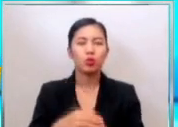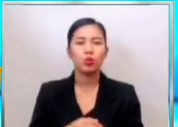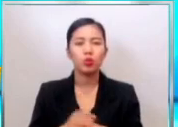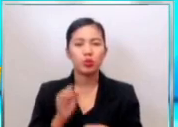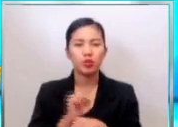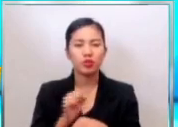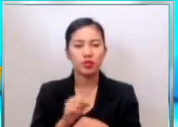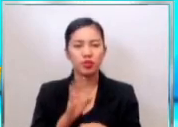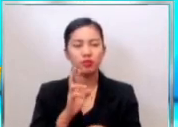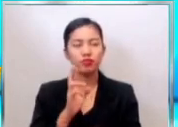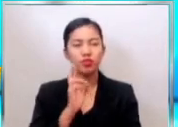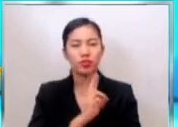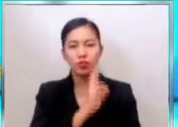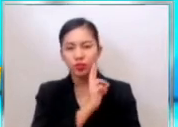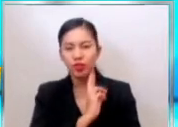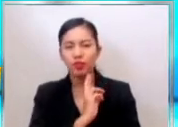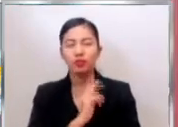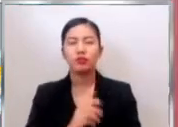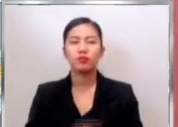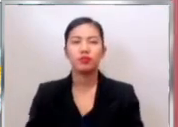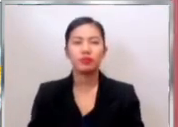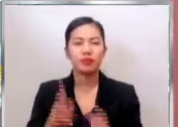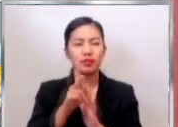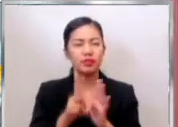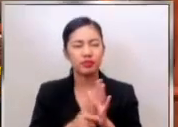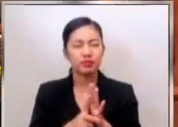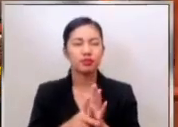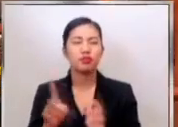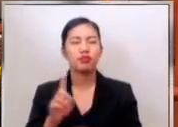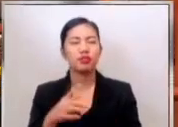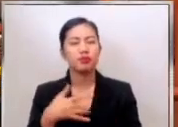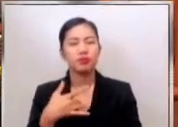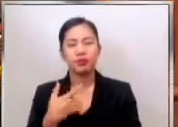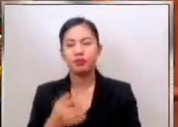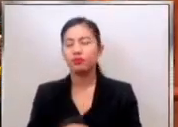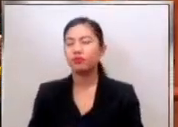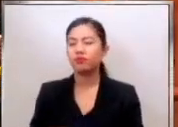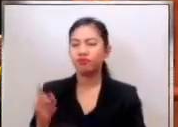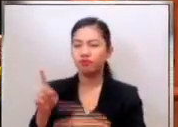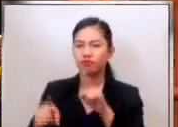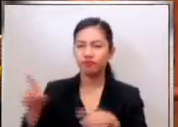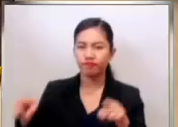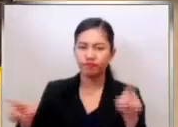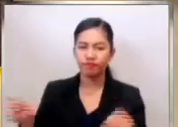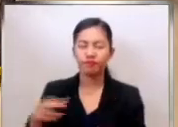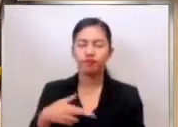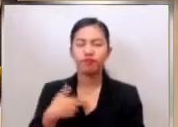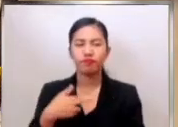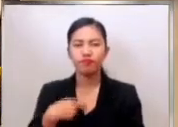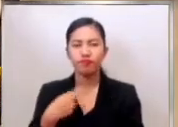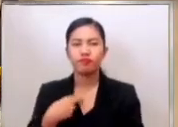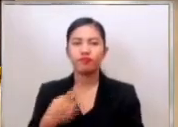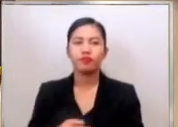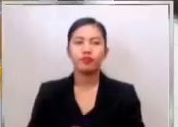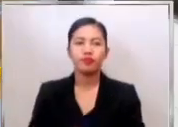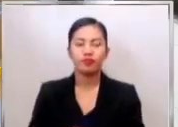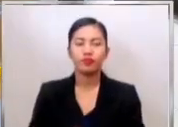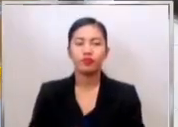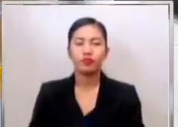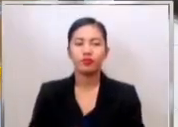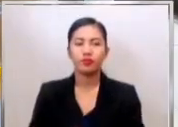Rafi, sari-sari yung naging reaction ng mga manggagawa dito, no? Sa mga pahayag ni Secretary Bello.